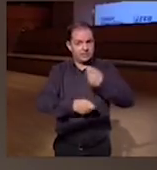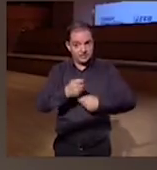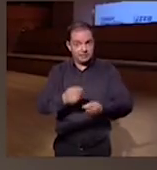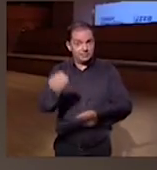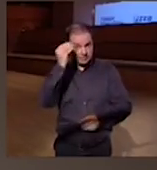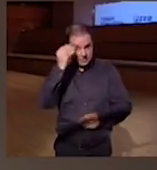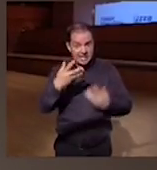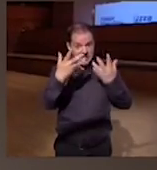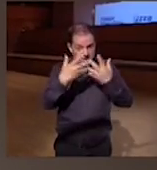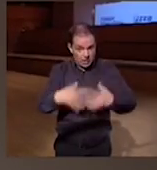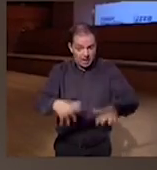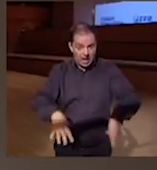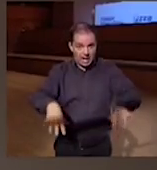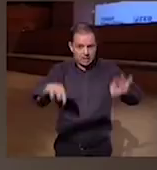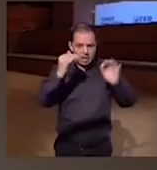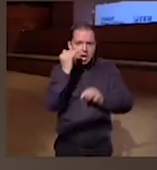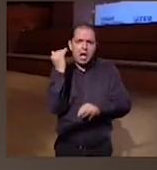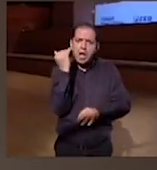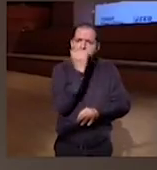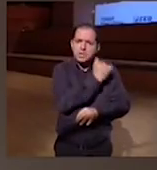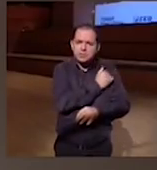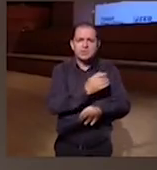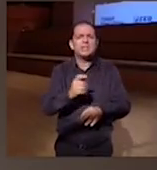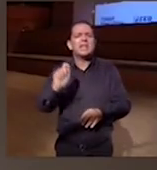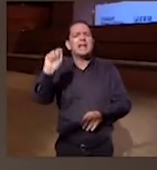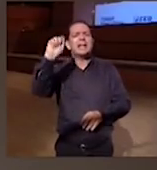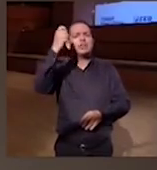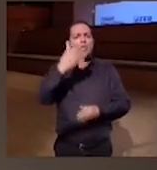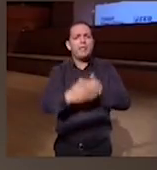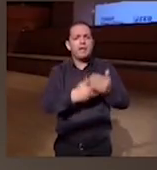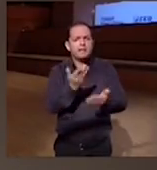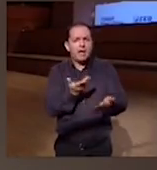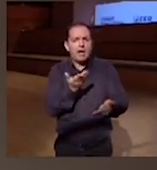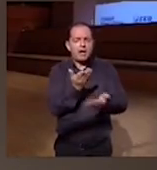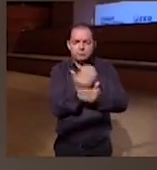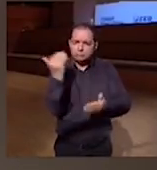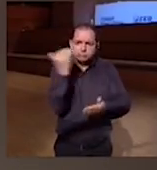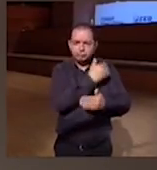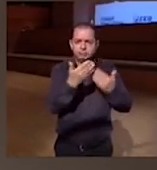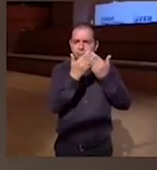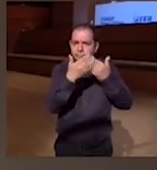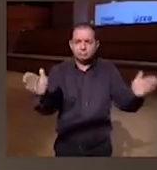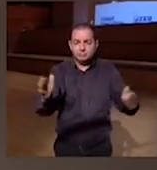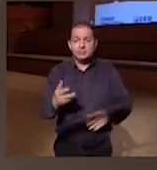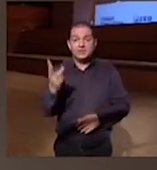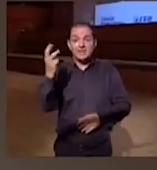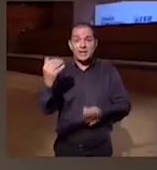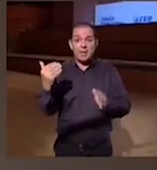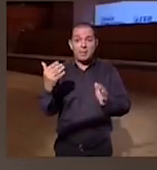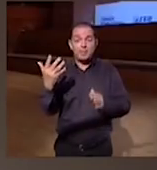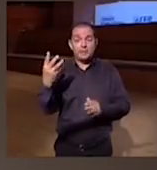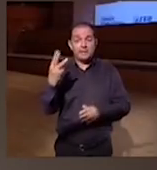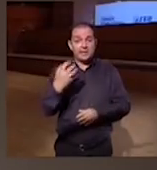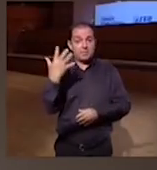τους άμεσα με μια απλή ηλεκτρονική διαδικασία. Περισσότερες από 35.000